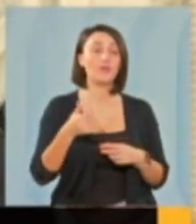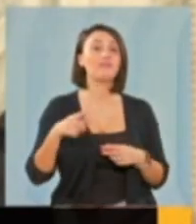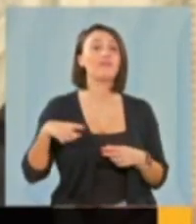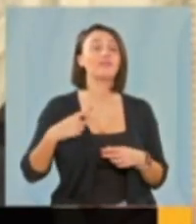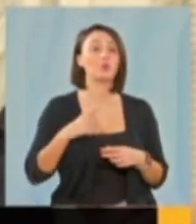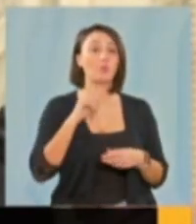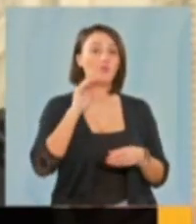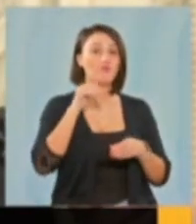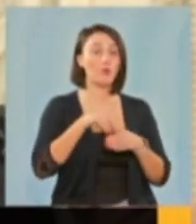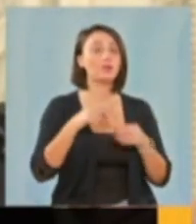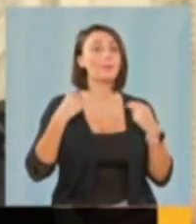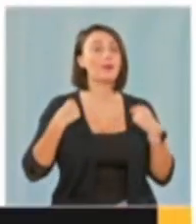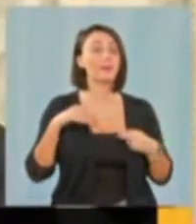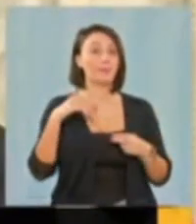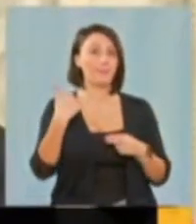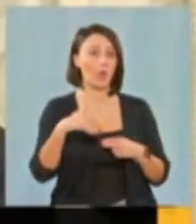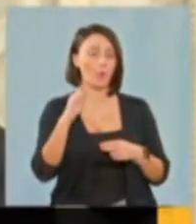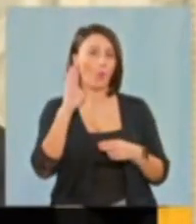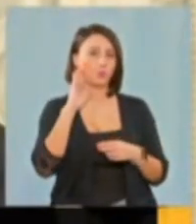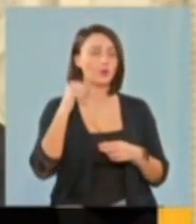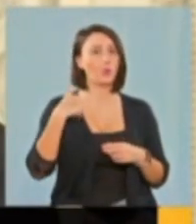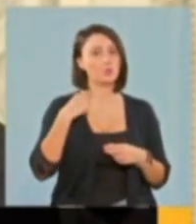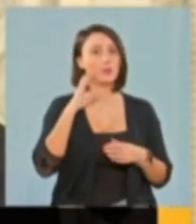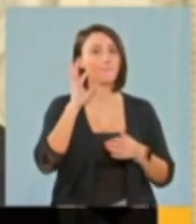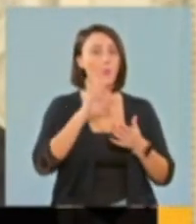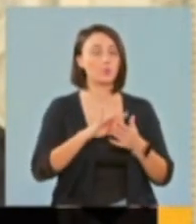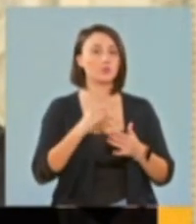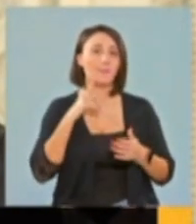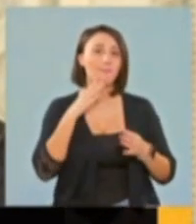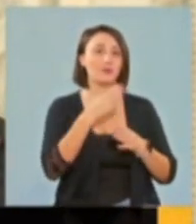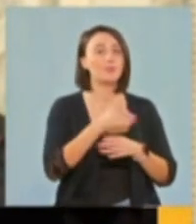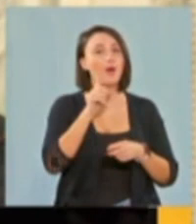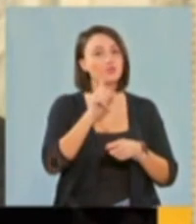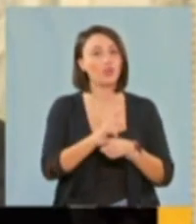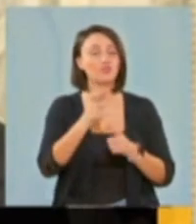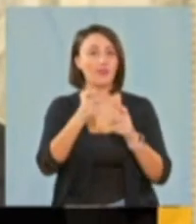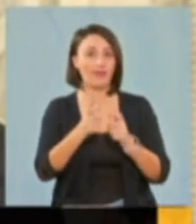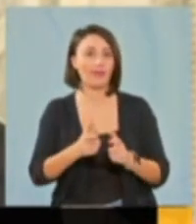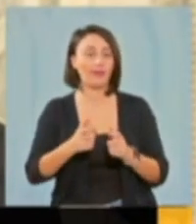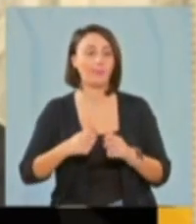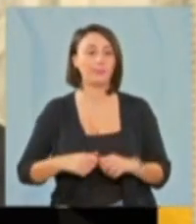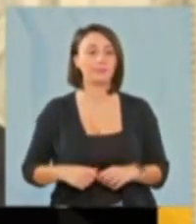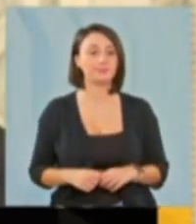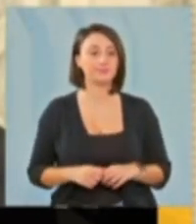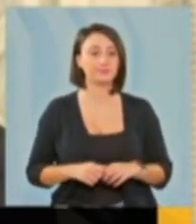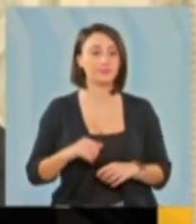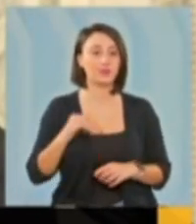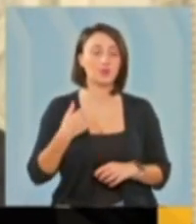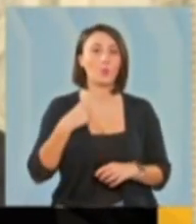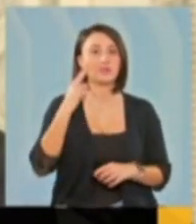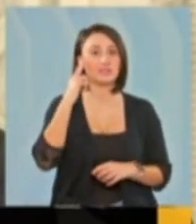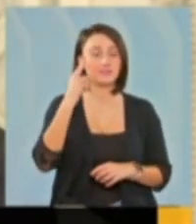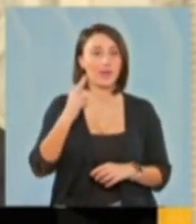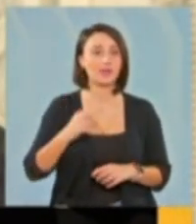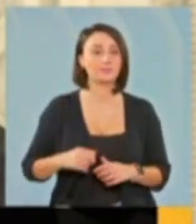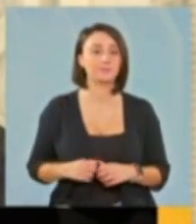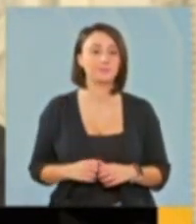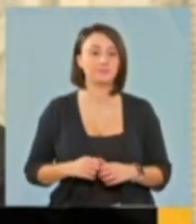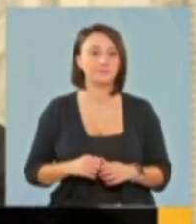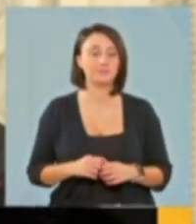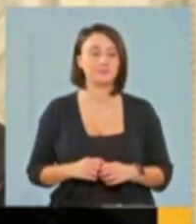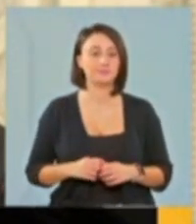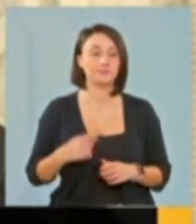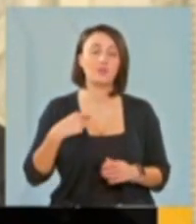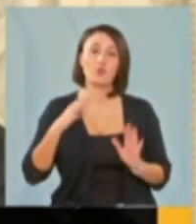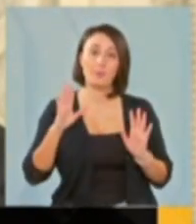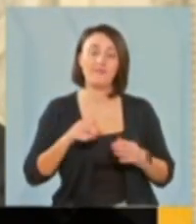fi votată în parlament miercuri au pierd pe o să propun sa mergem cu aceeași echipă și sper ca vom